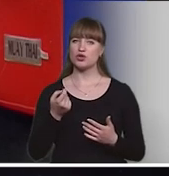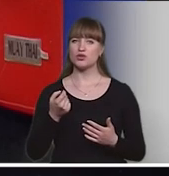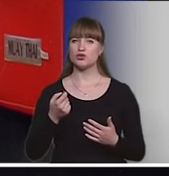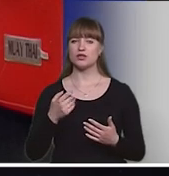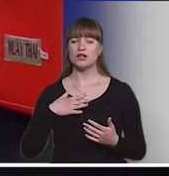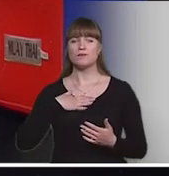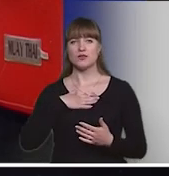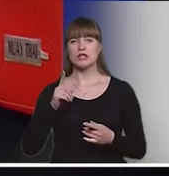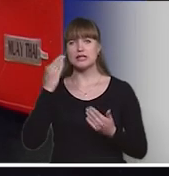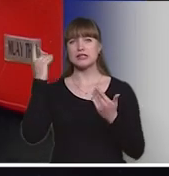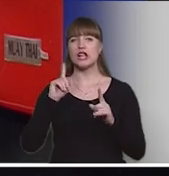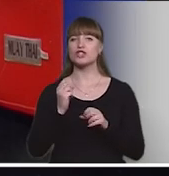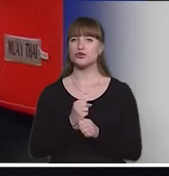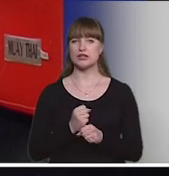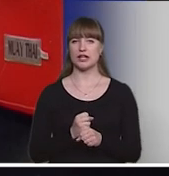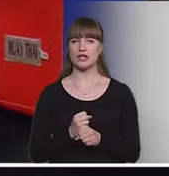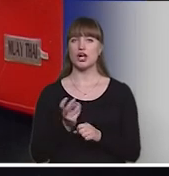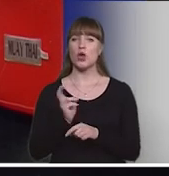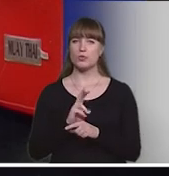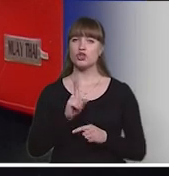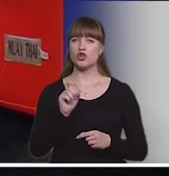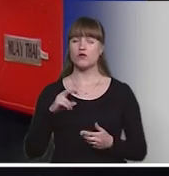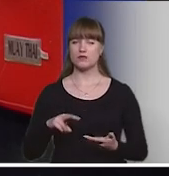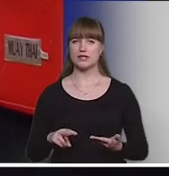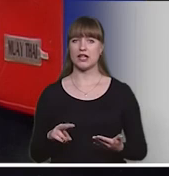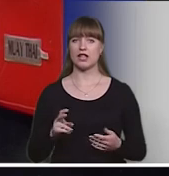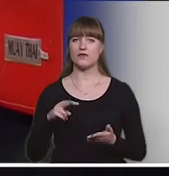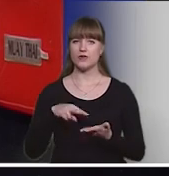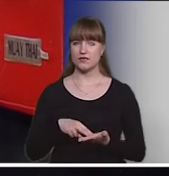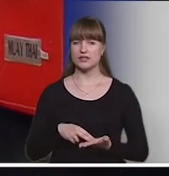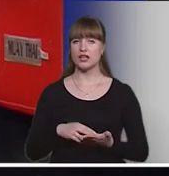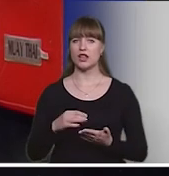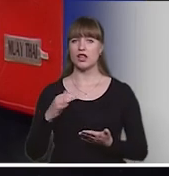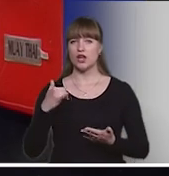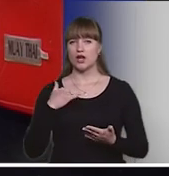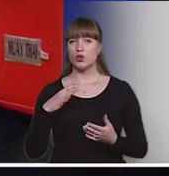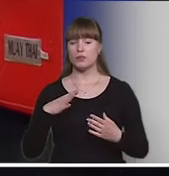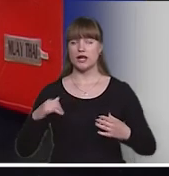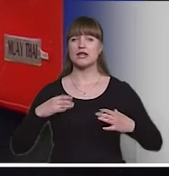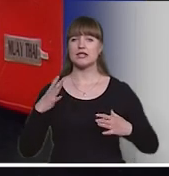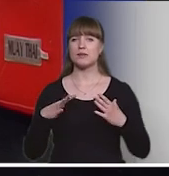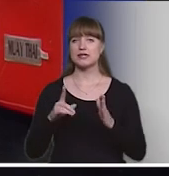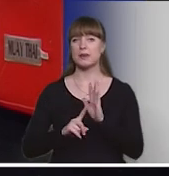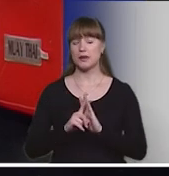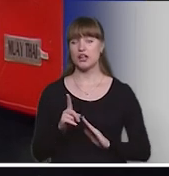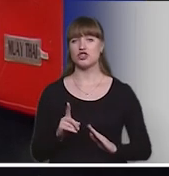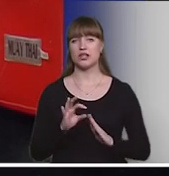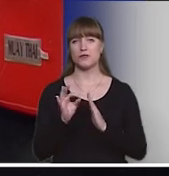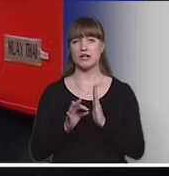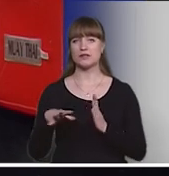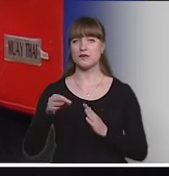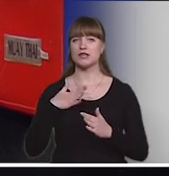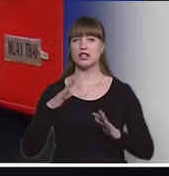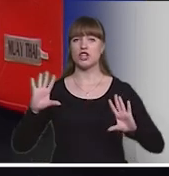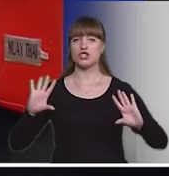жутко, потому что я не знал, что с ним делать. Он пришел в зал, стал напротив меня, и мы начали, в принципе,